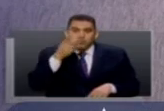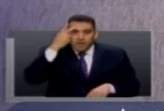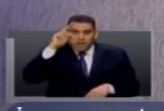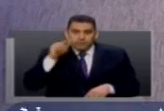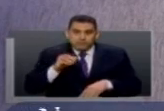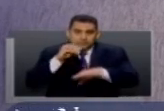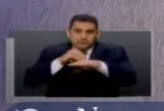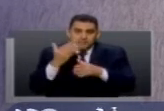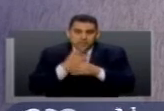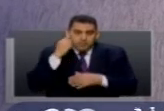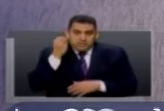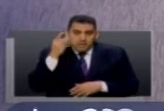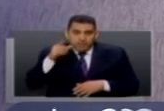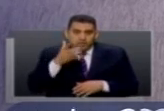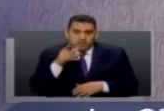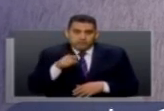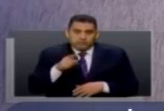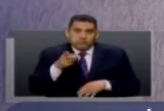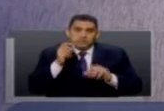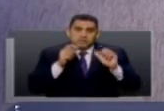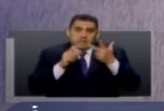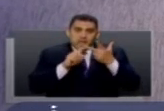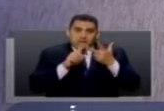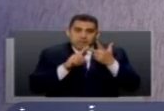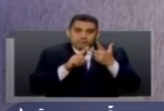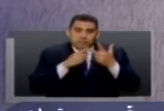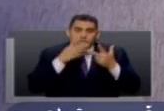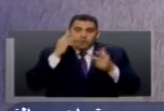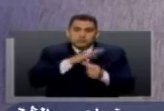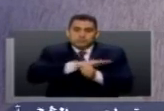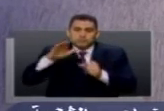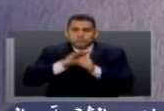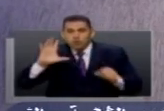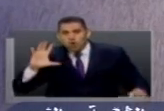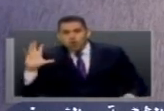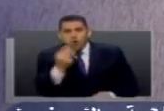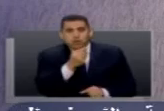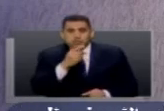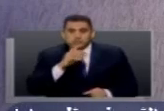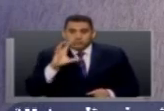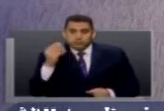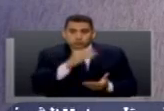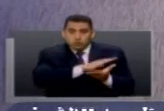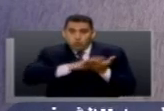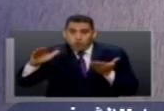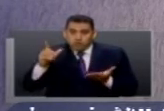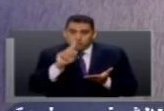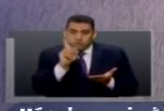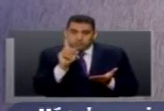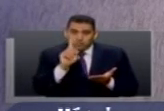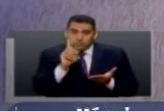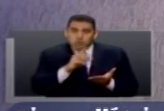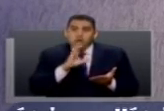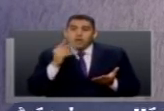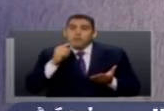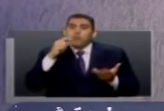بسببه ثقافه الامر الثالث كلمه الاباده الجماعيه هذه لا ين طبق عليها كلمه اباده جماعيه اباده جماعيه يعني يقتل الجميع